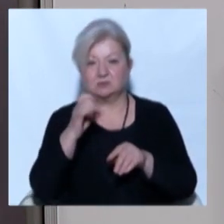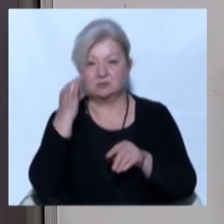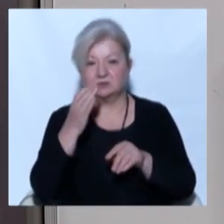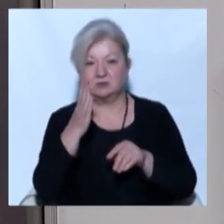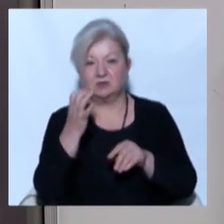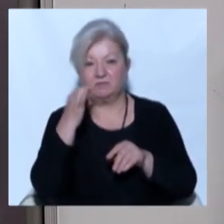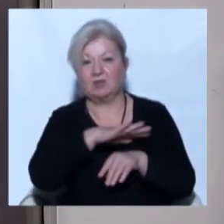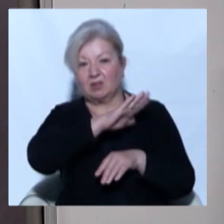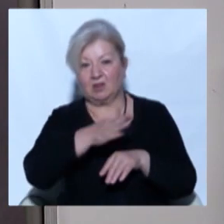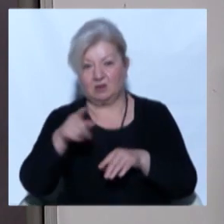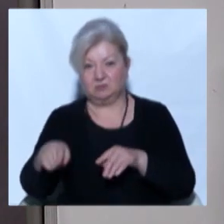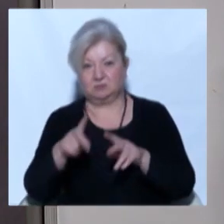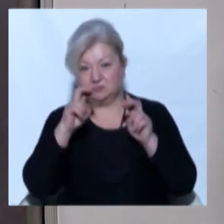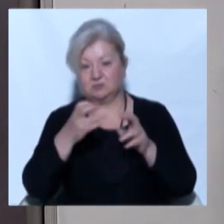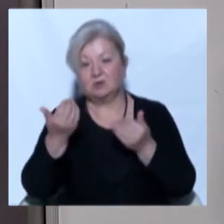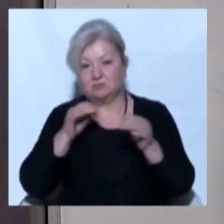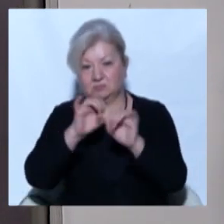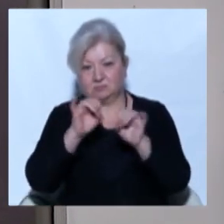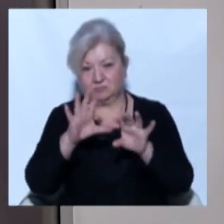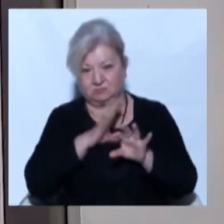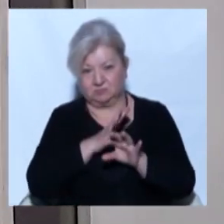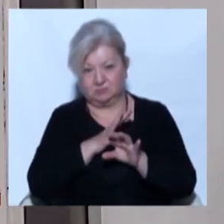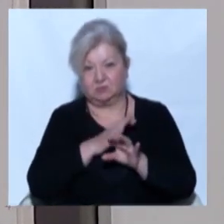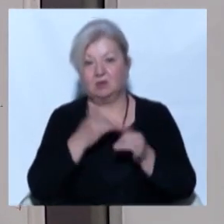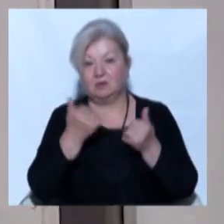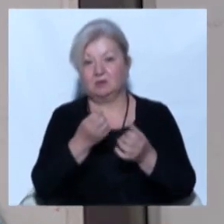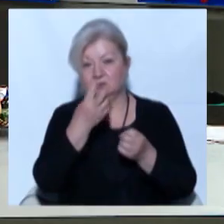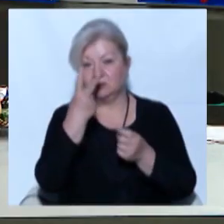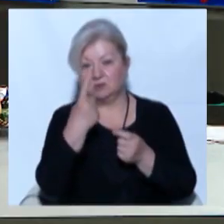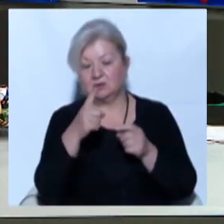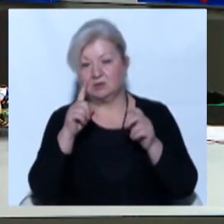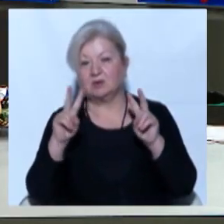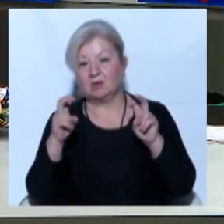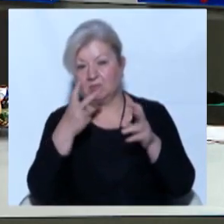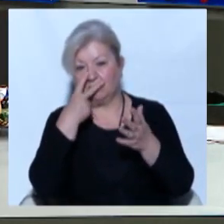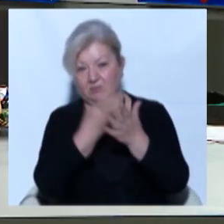ახლა კიდევ ნახოთ ერთი თემა.